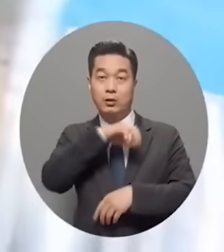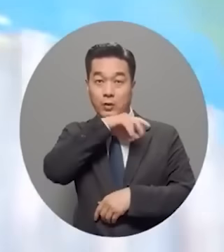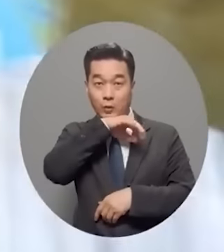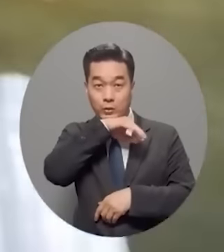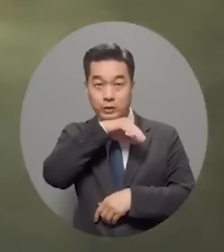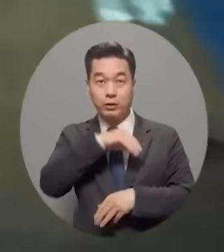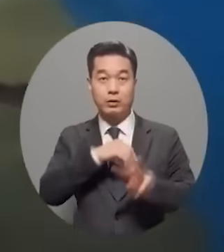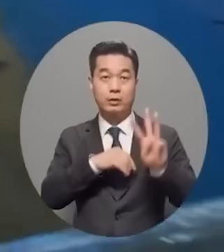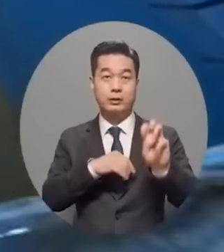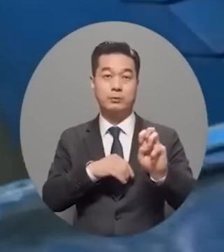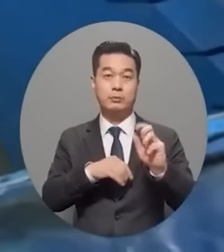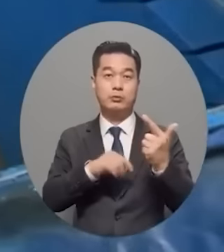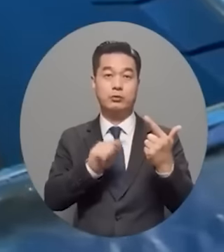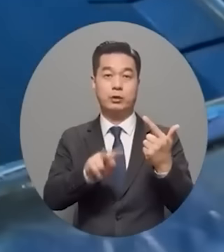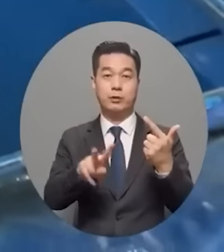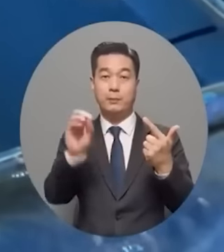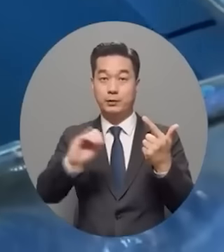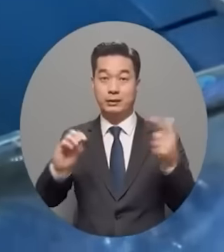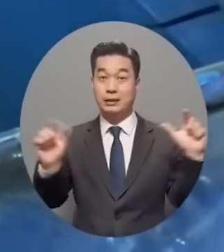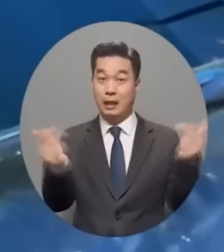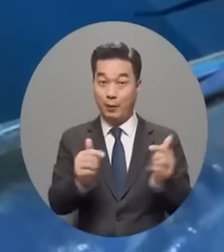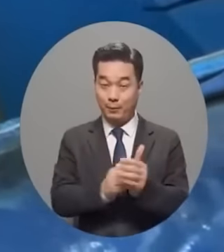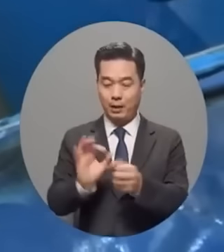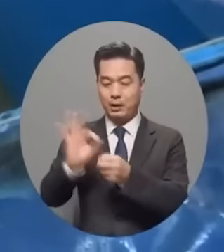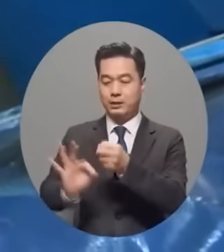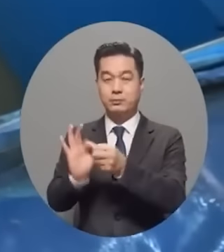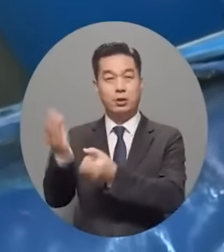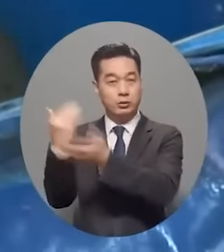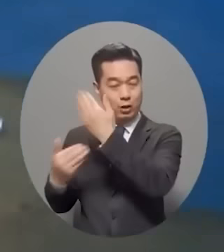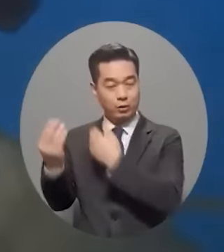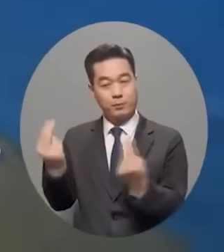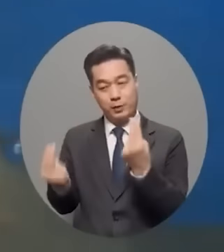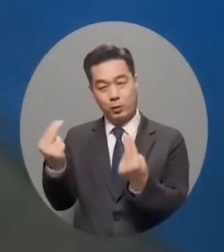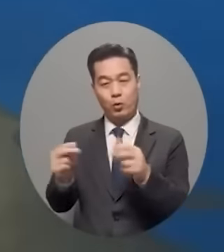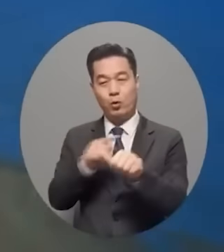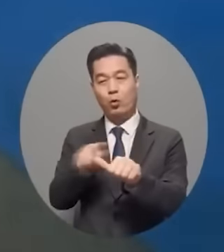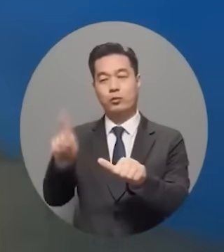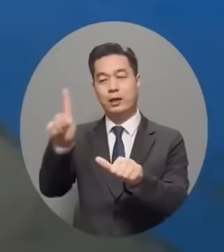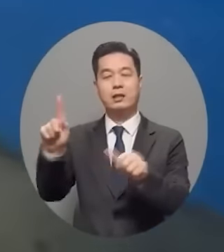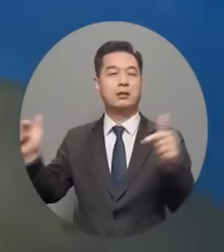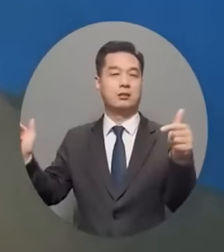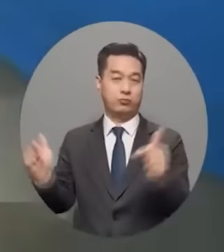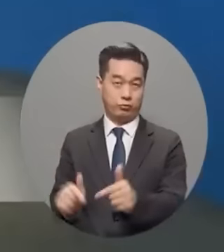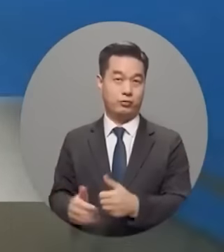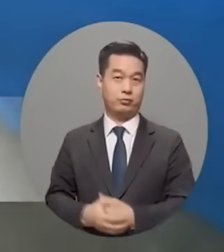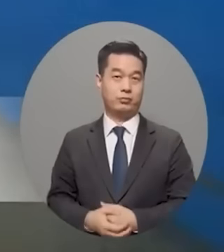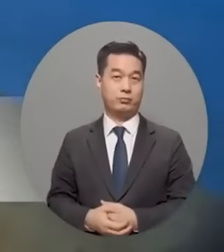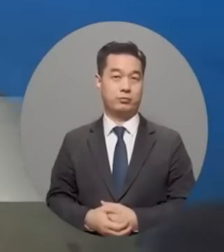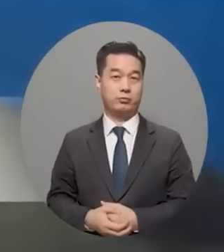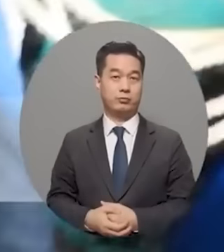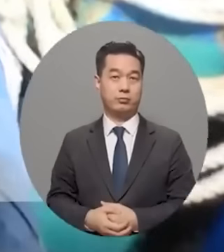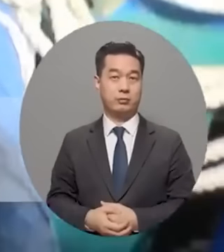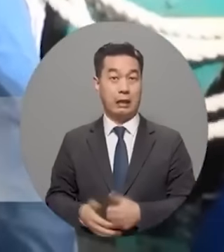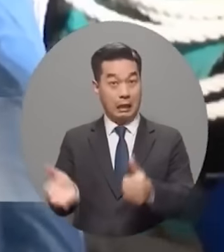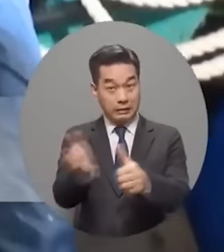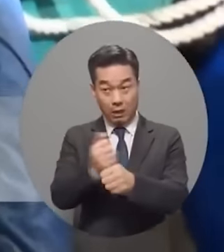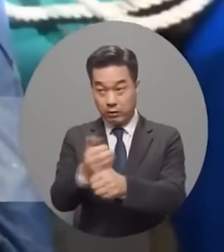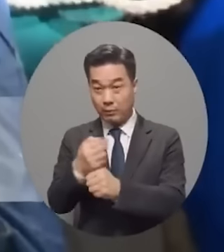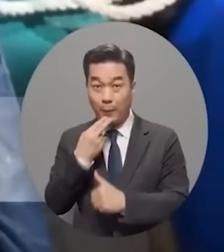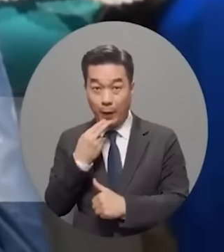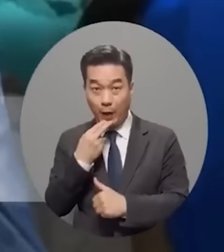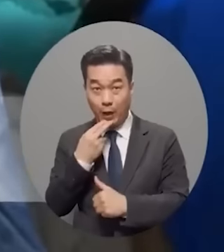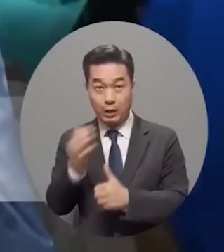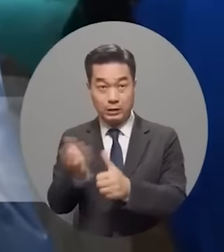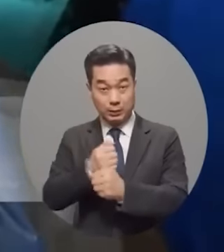36.2% 감소했고 10년 전과 비교해 5분의 1 이하로 줄었습니다. 워낙 안 잡히다 보니 잡으러